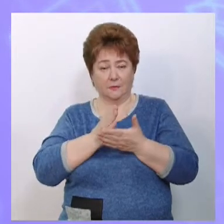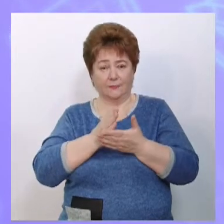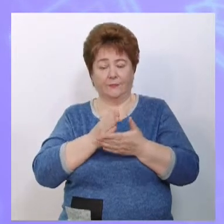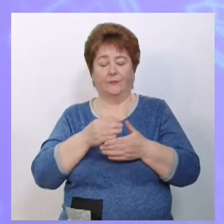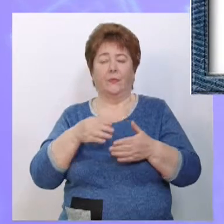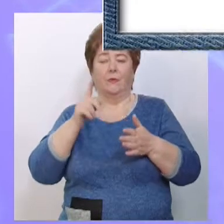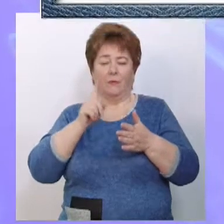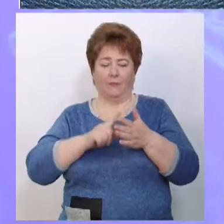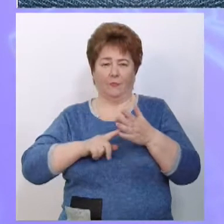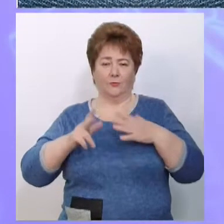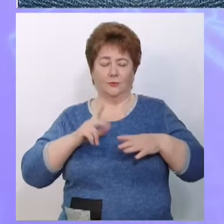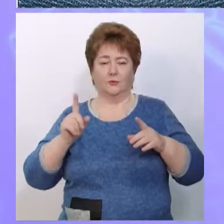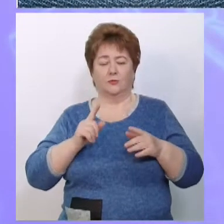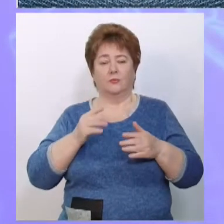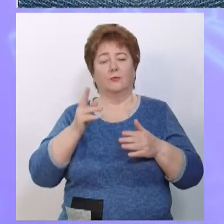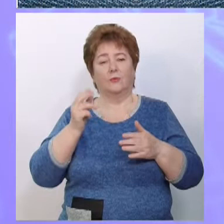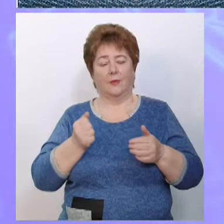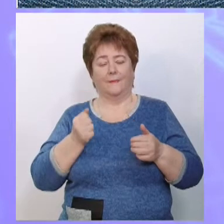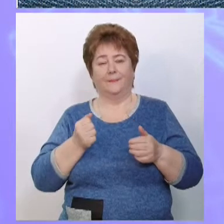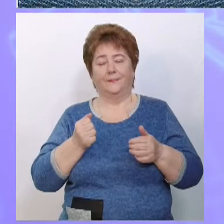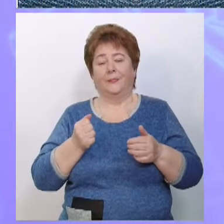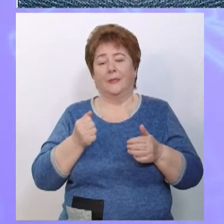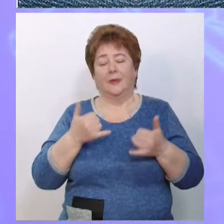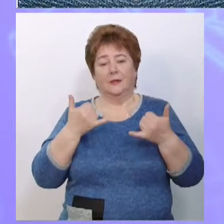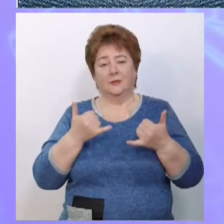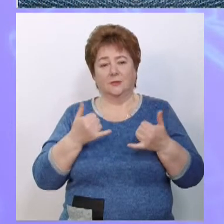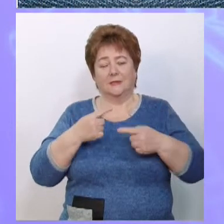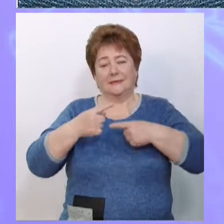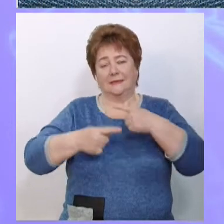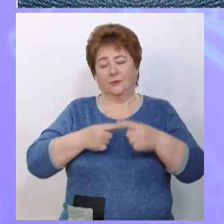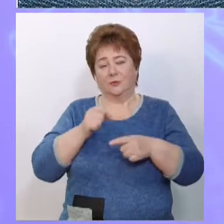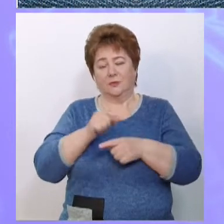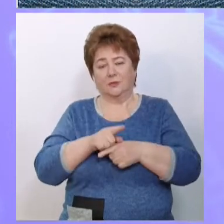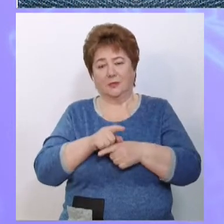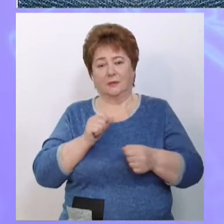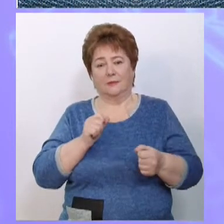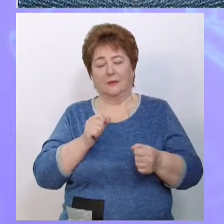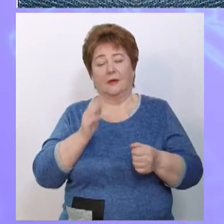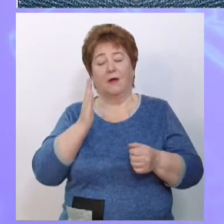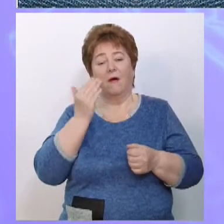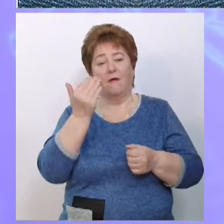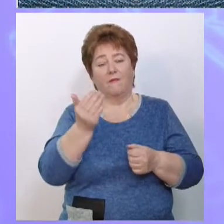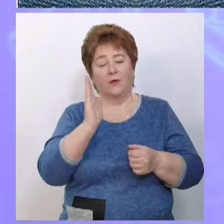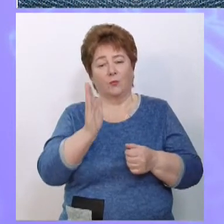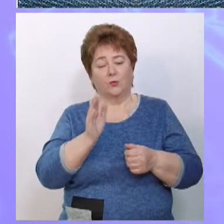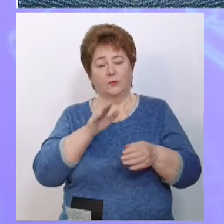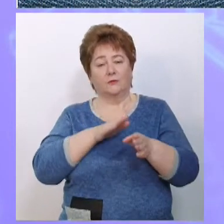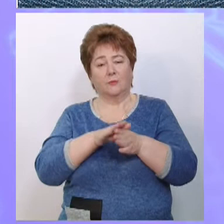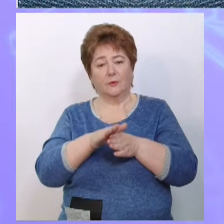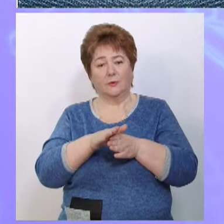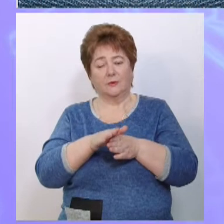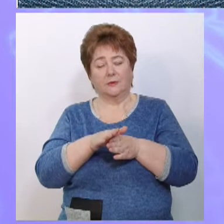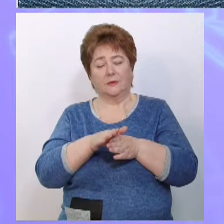Справились? Я уверена, что да. Сейчас следующее задание. Вы будете выполнять